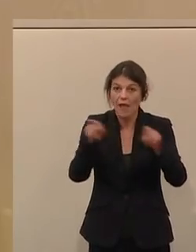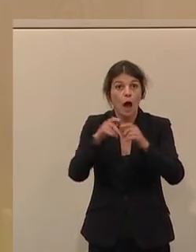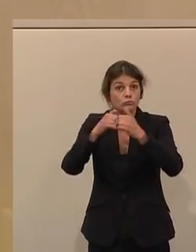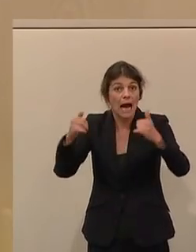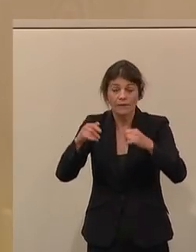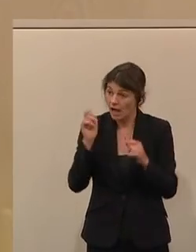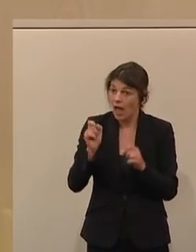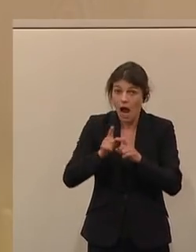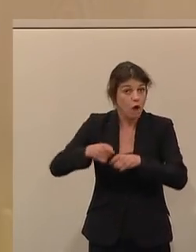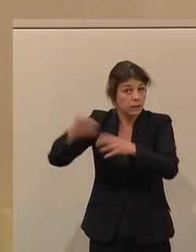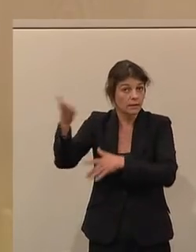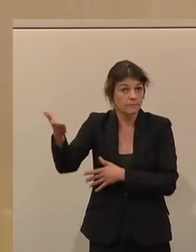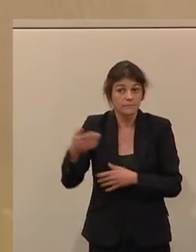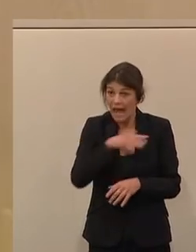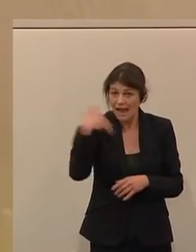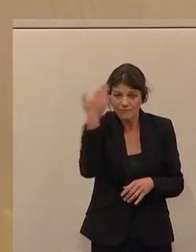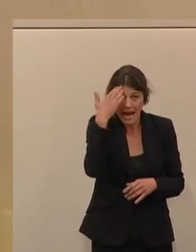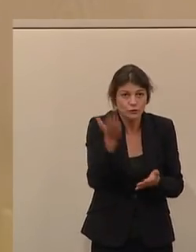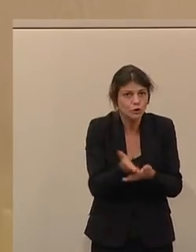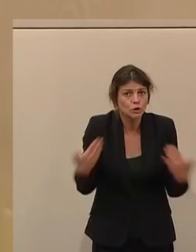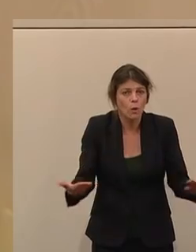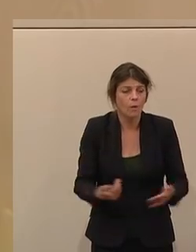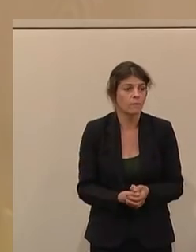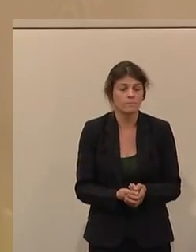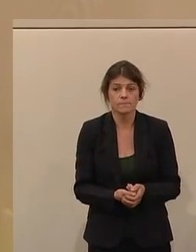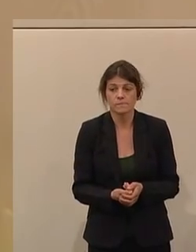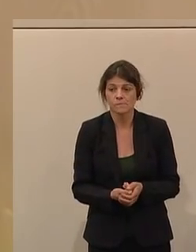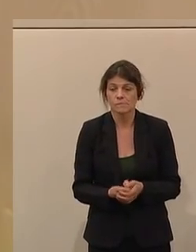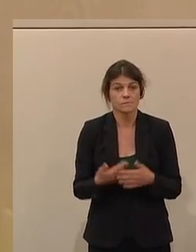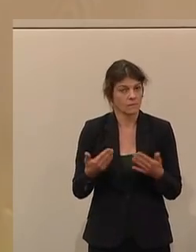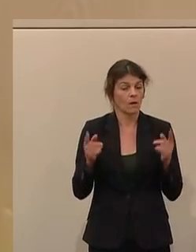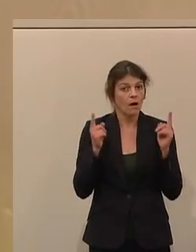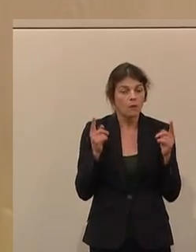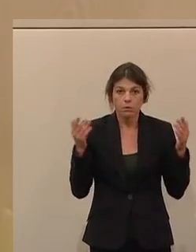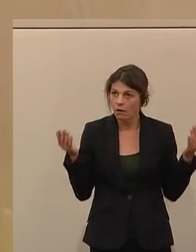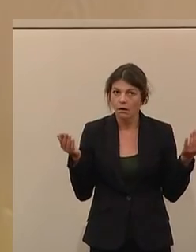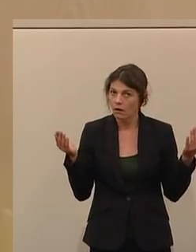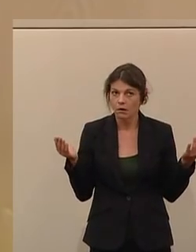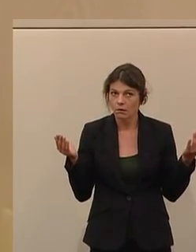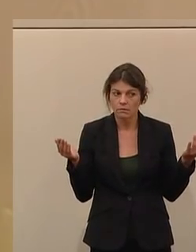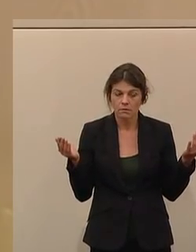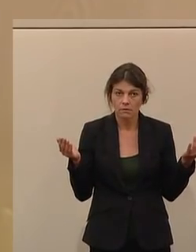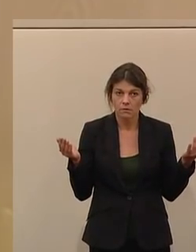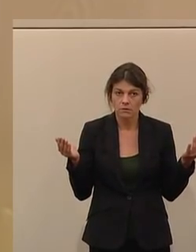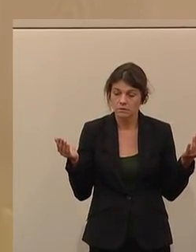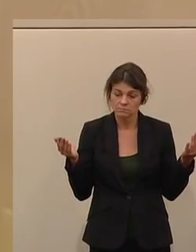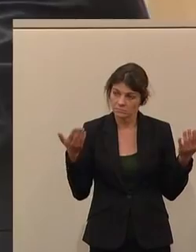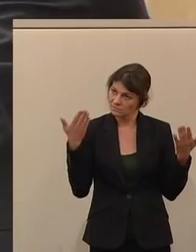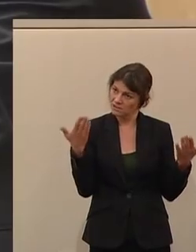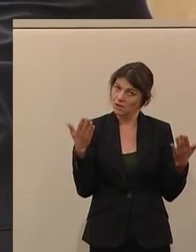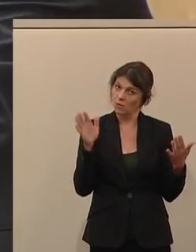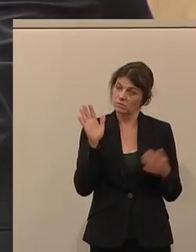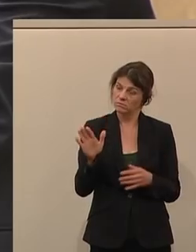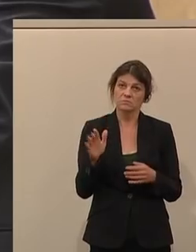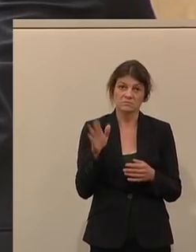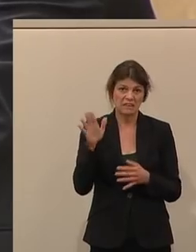zu sprengen. Das alles ist bekannt, aber es ist der Leitstern dieser Politik